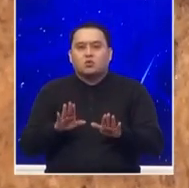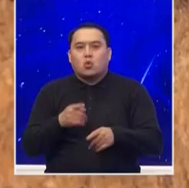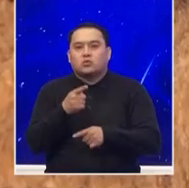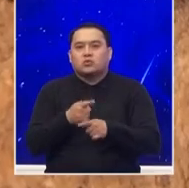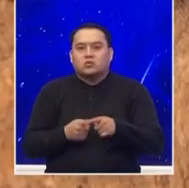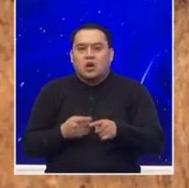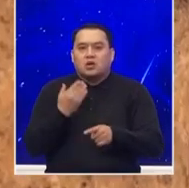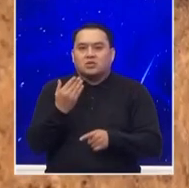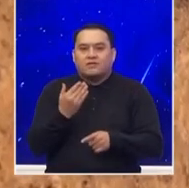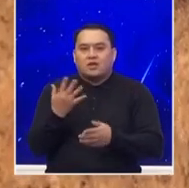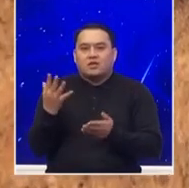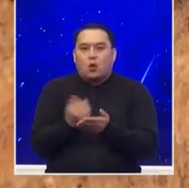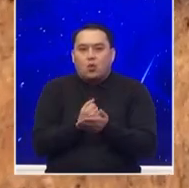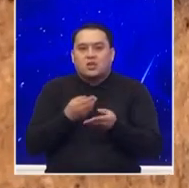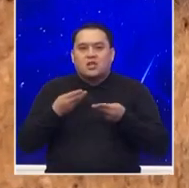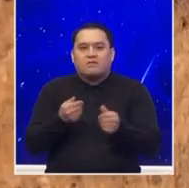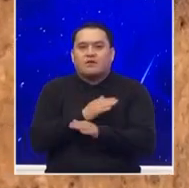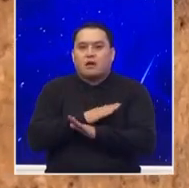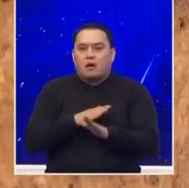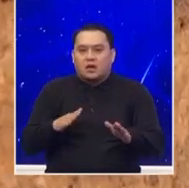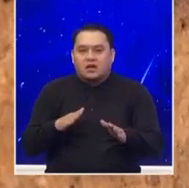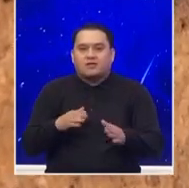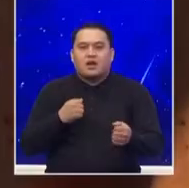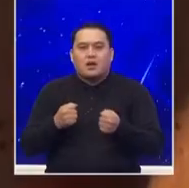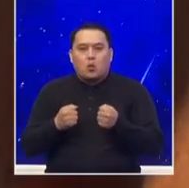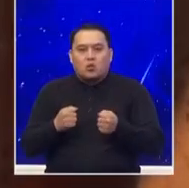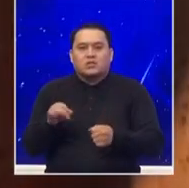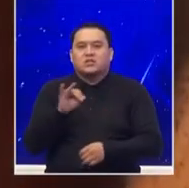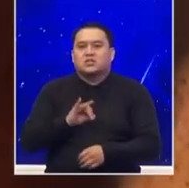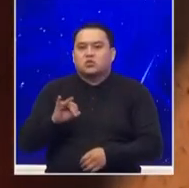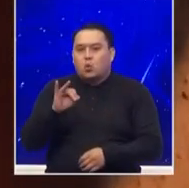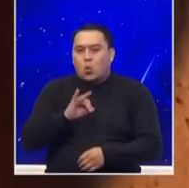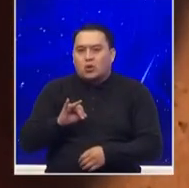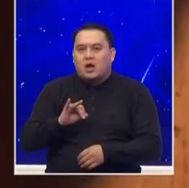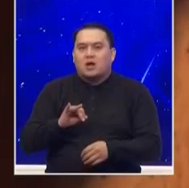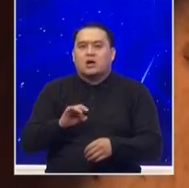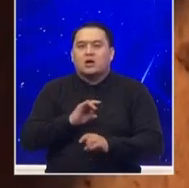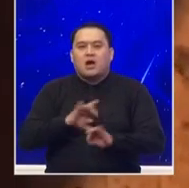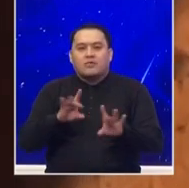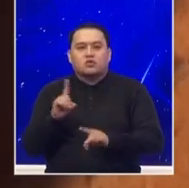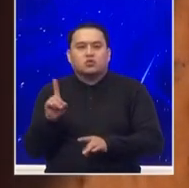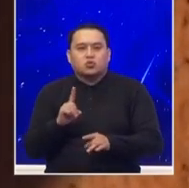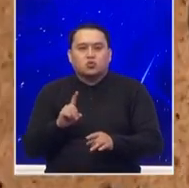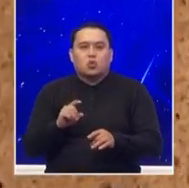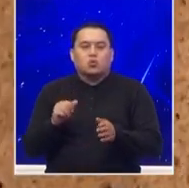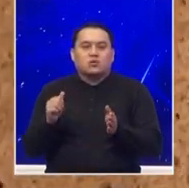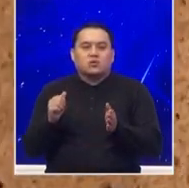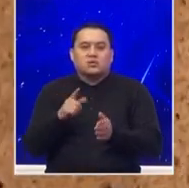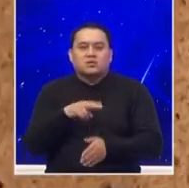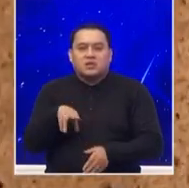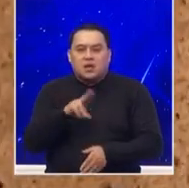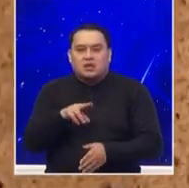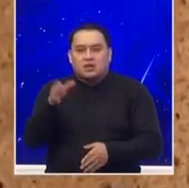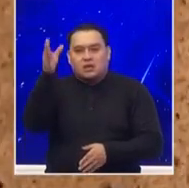незначительный поверхностный изъян, который не влиял на крепость материала. В Музее истории кафедрального собора отмечают, что эти отпечатки представляют